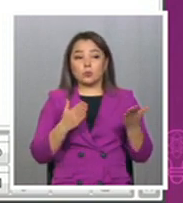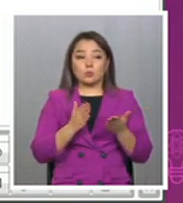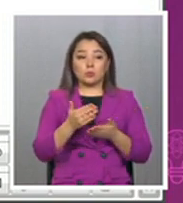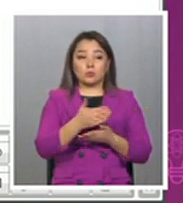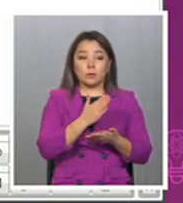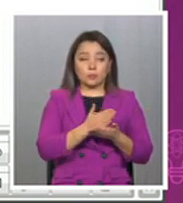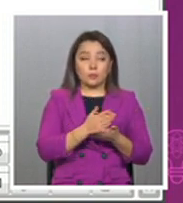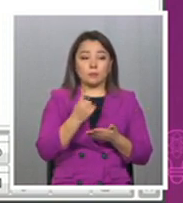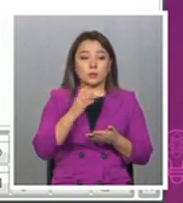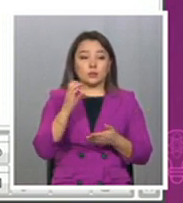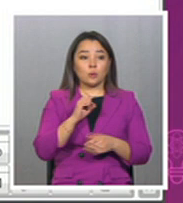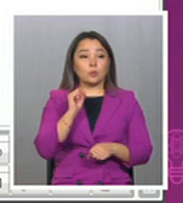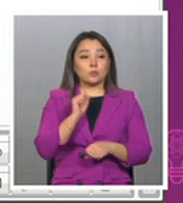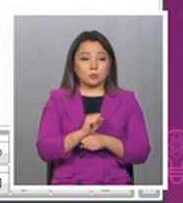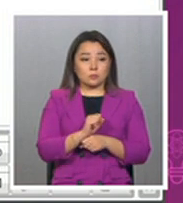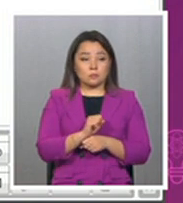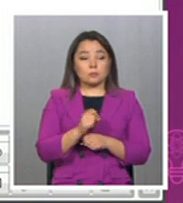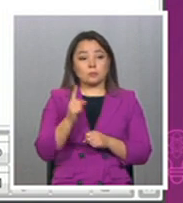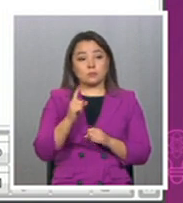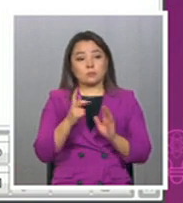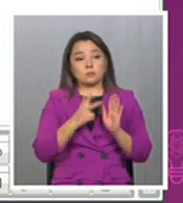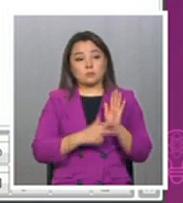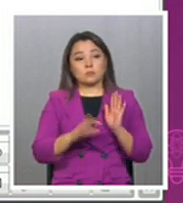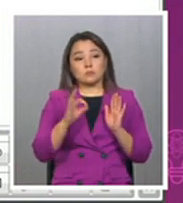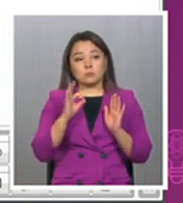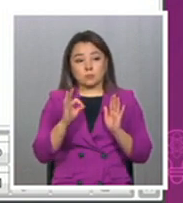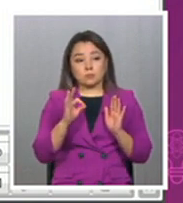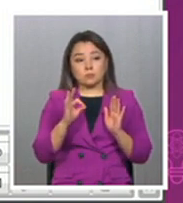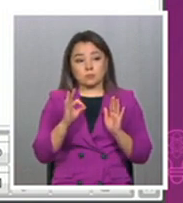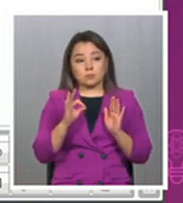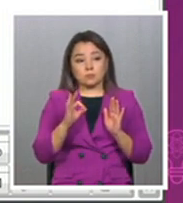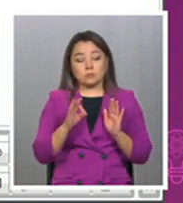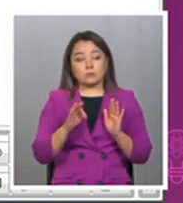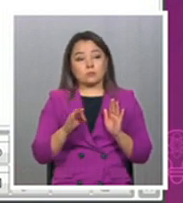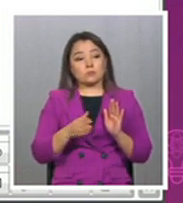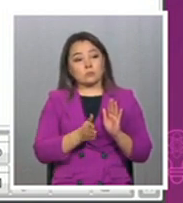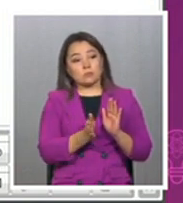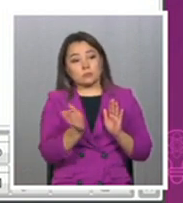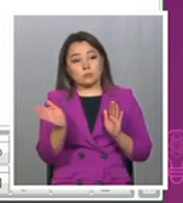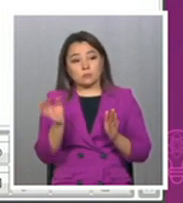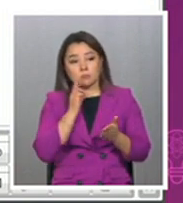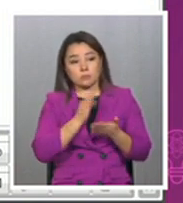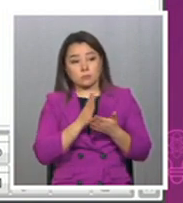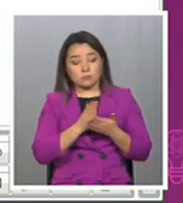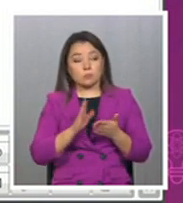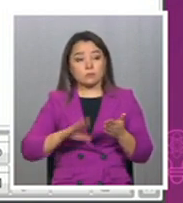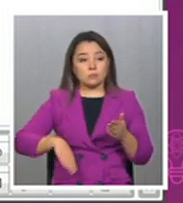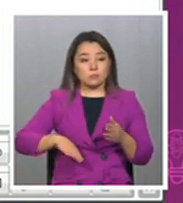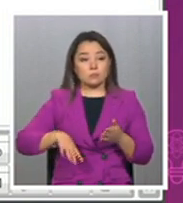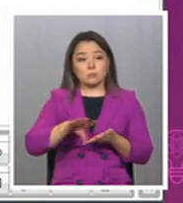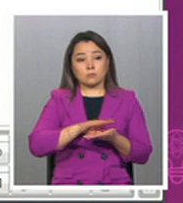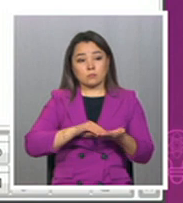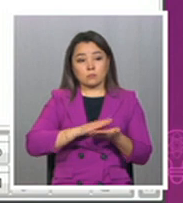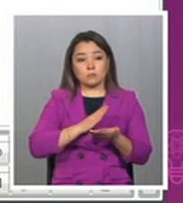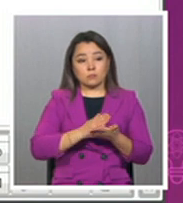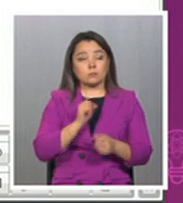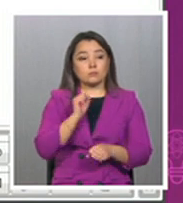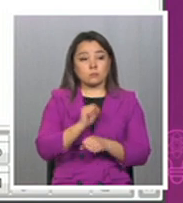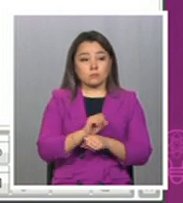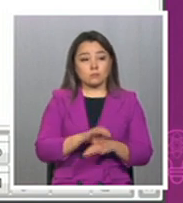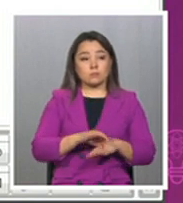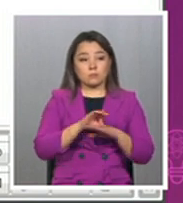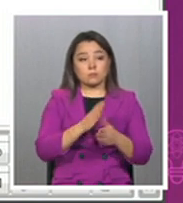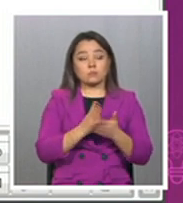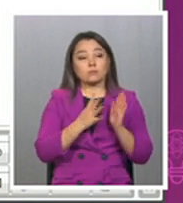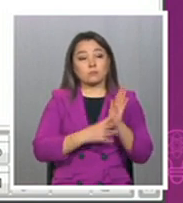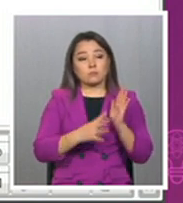секунд кідіріс жасап, 180 градусқа оңға бұрылады, одан кейін қайтадан кідіріс жасап,